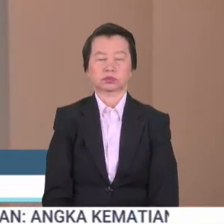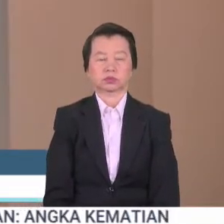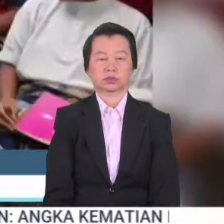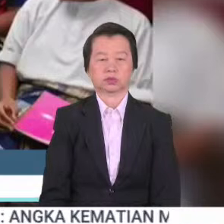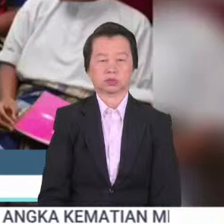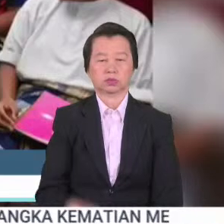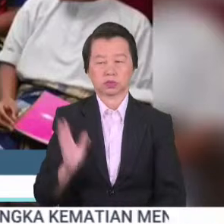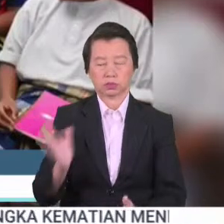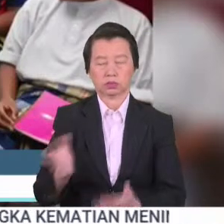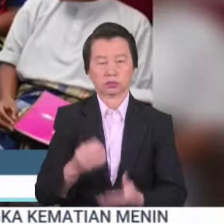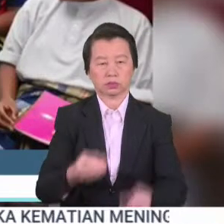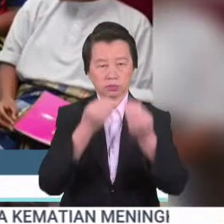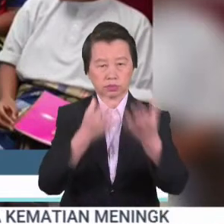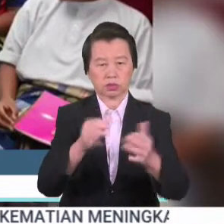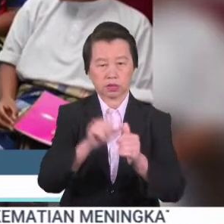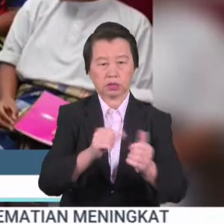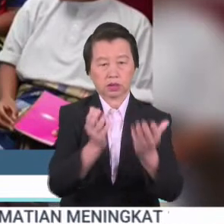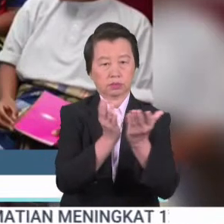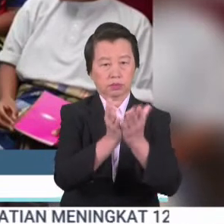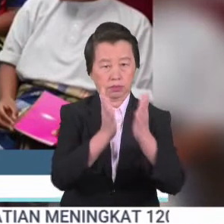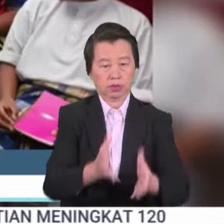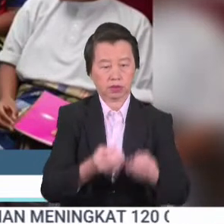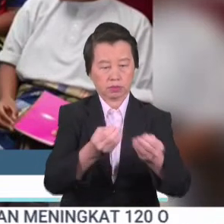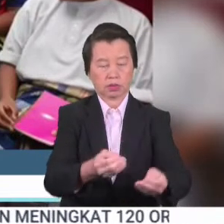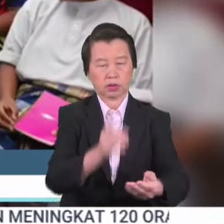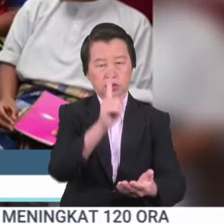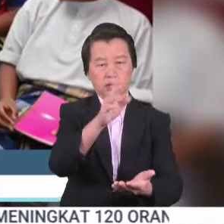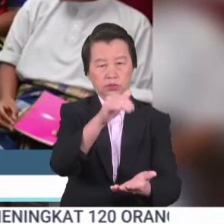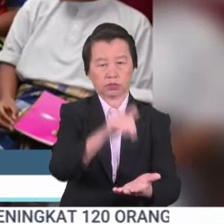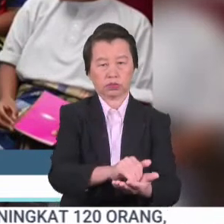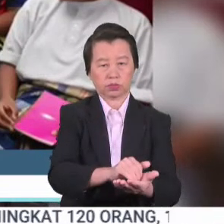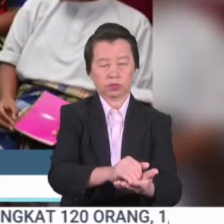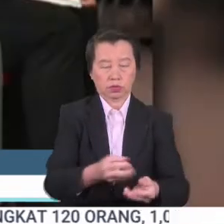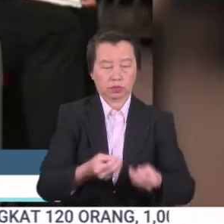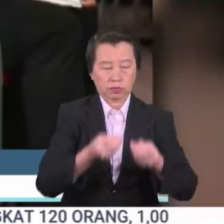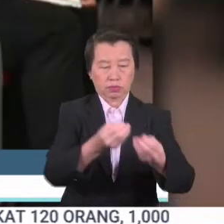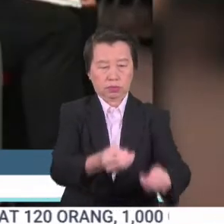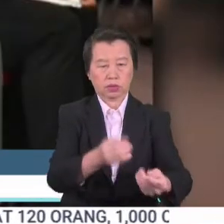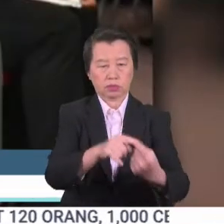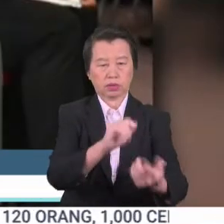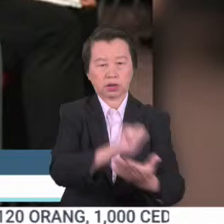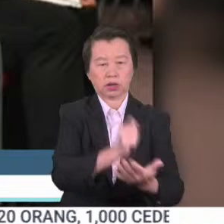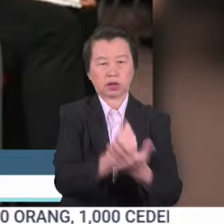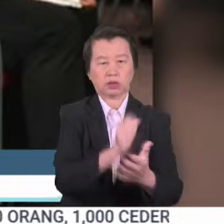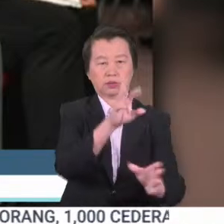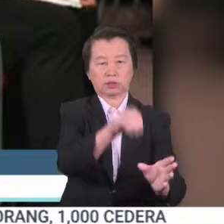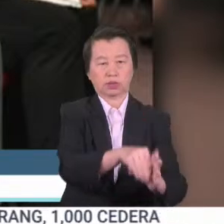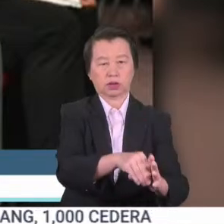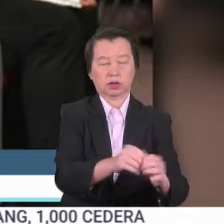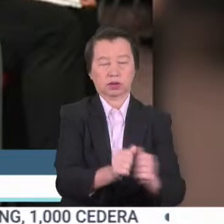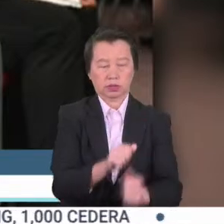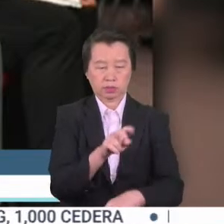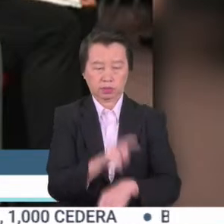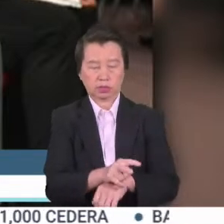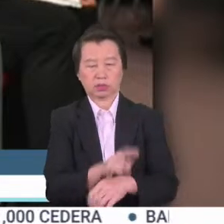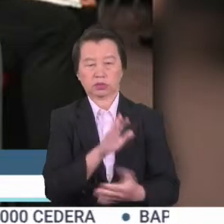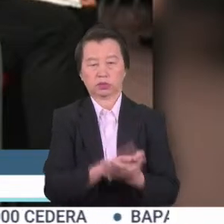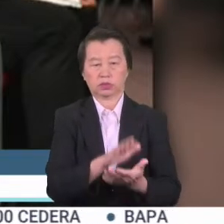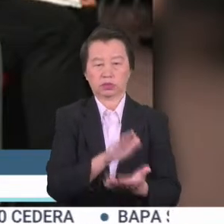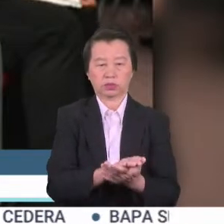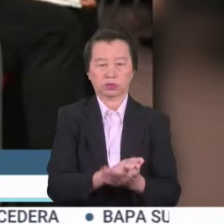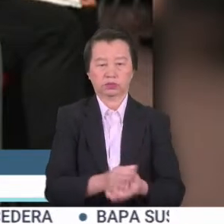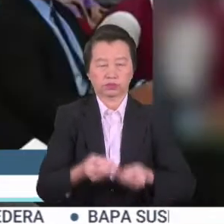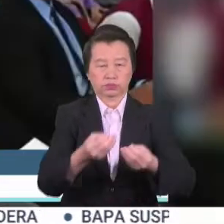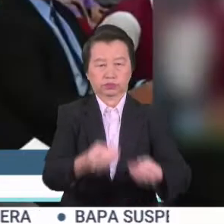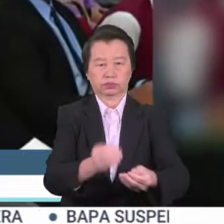perak setiap pelajar menerima r000 yang disalurkan kepada akaun pelajar melalui pemantauan sekolah